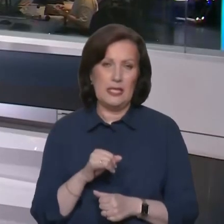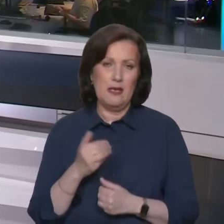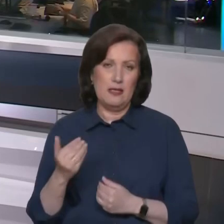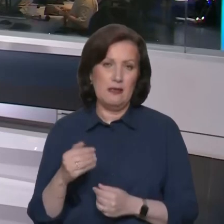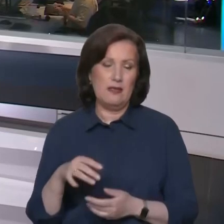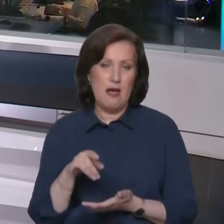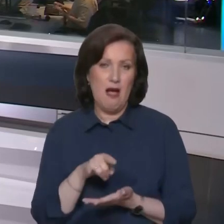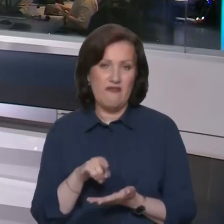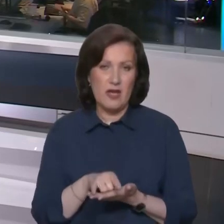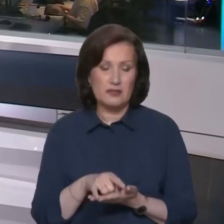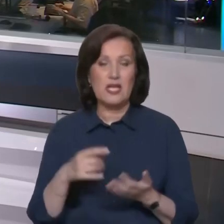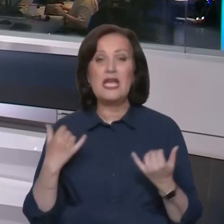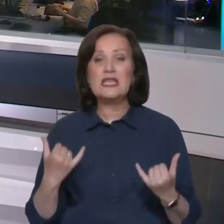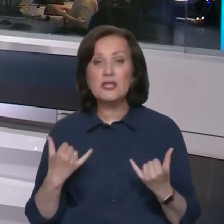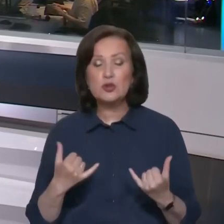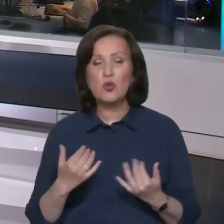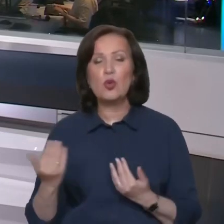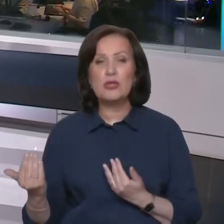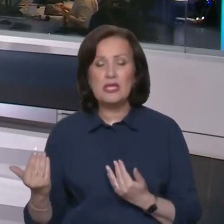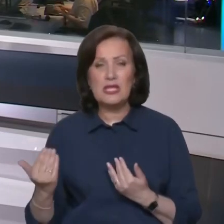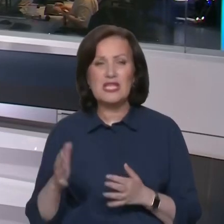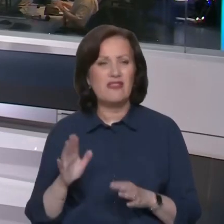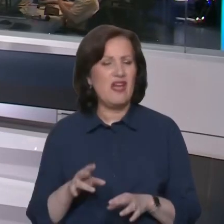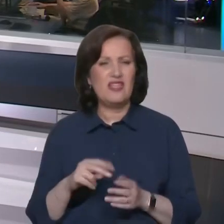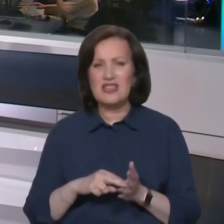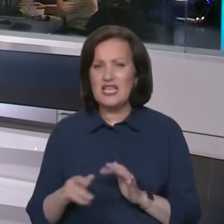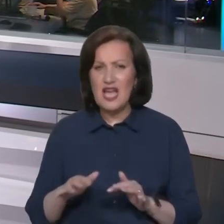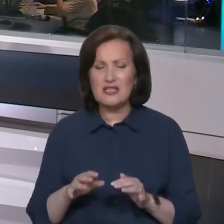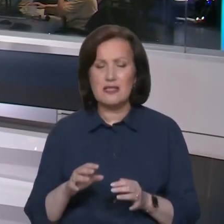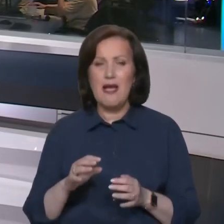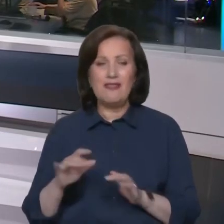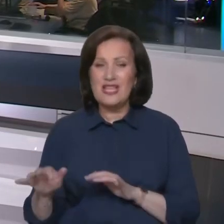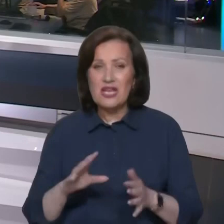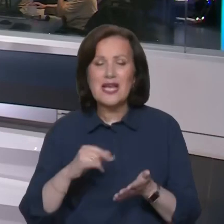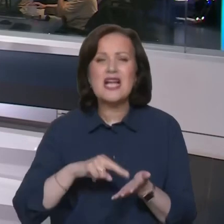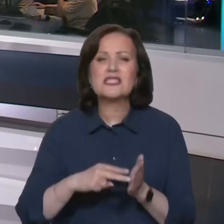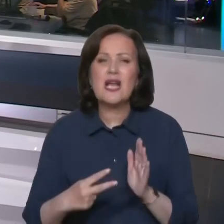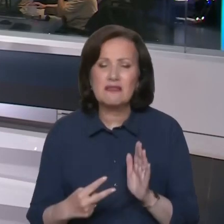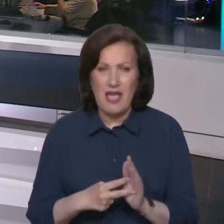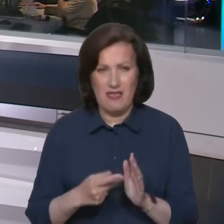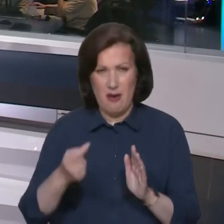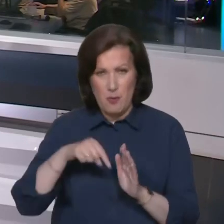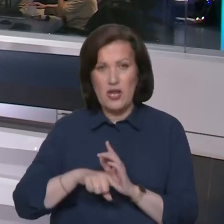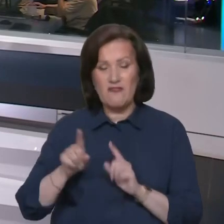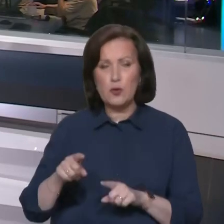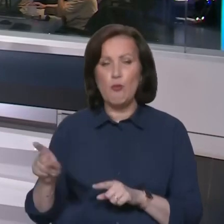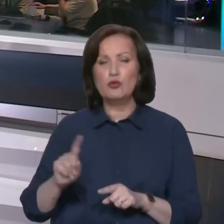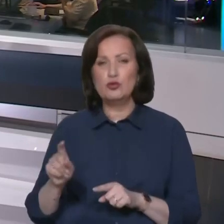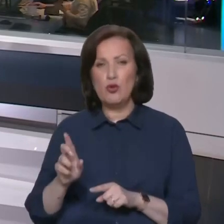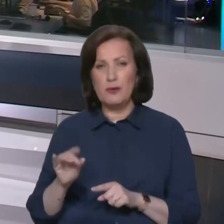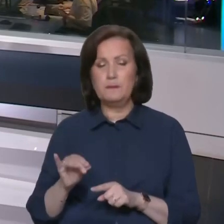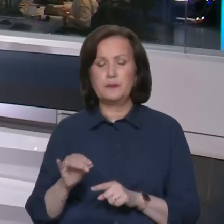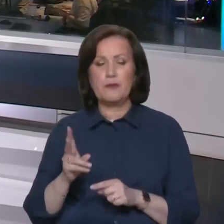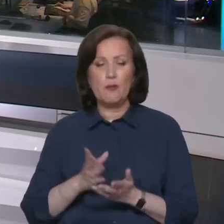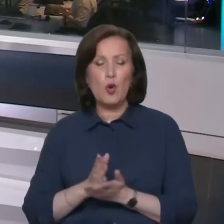їхня авіація. І на сьогодні їхня навіть не тактика, а стратегія полягає в тому, щоб